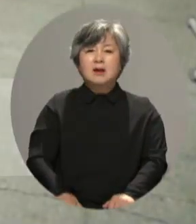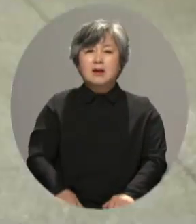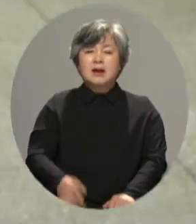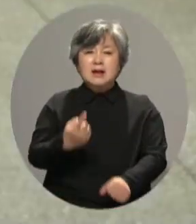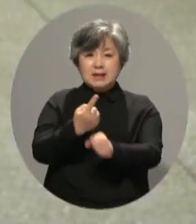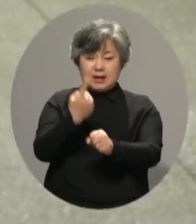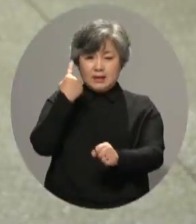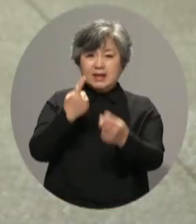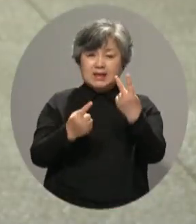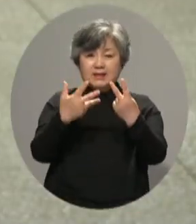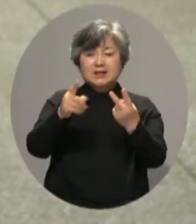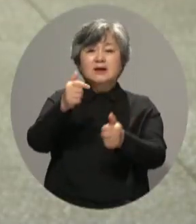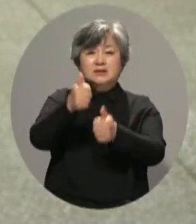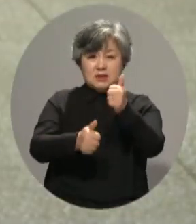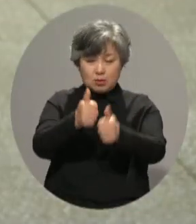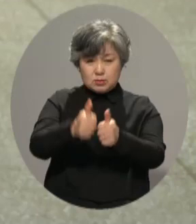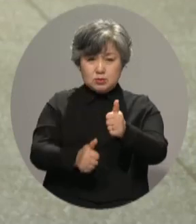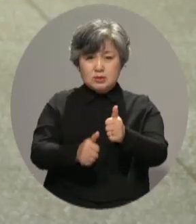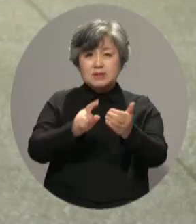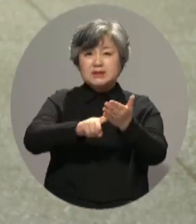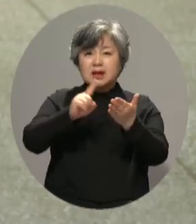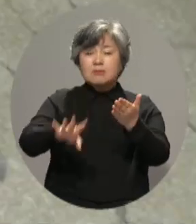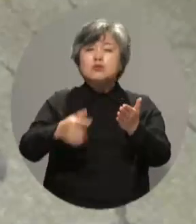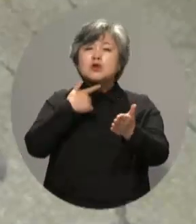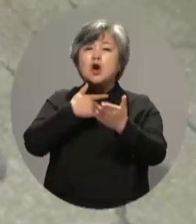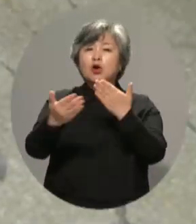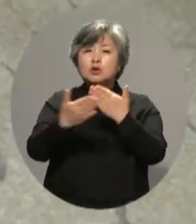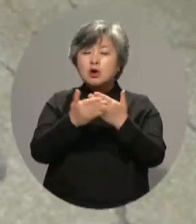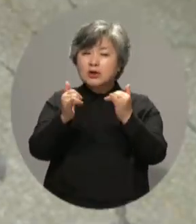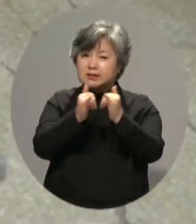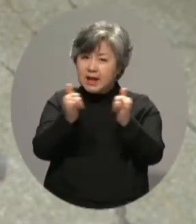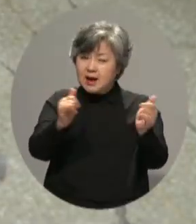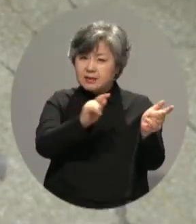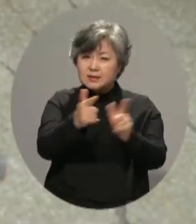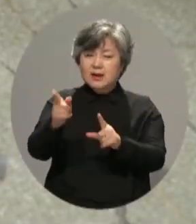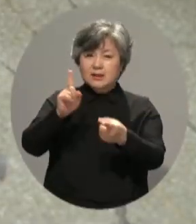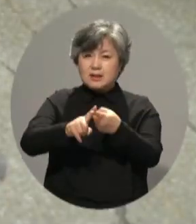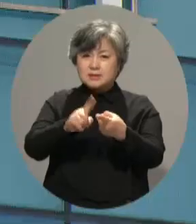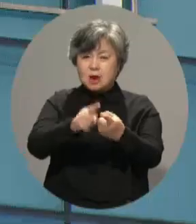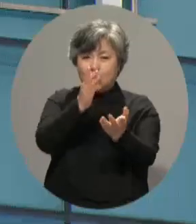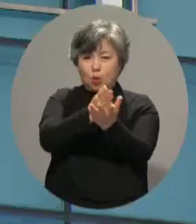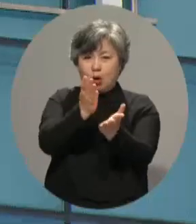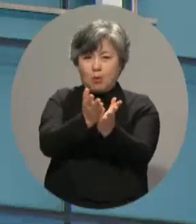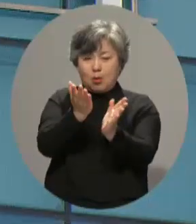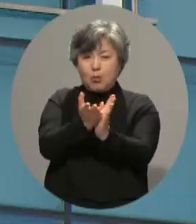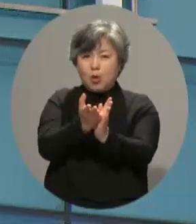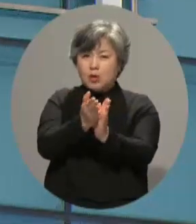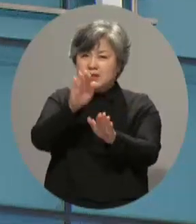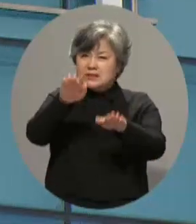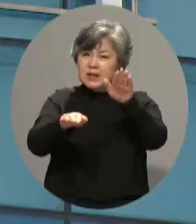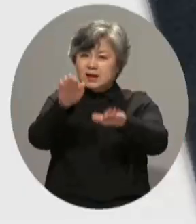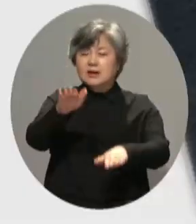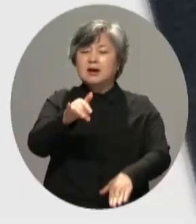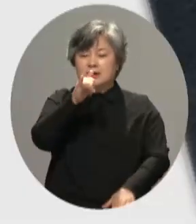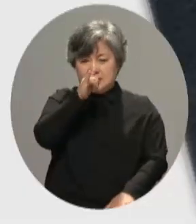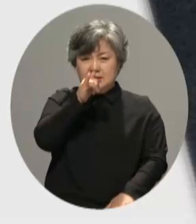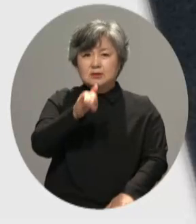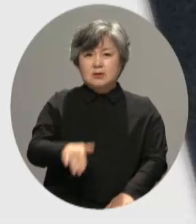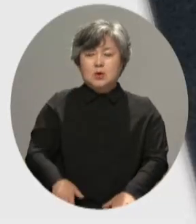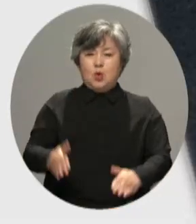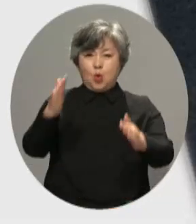지난해 2차 시험은 세무공무원 경력자의 음식이 여부에 따라 과목별 난이도가 크게 갈려 씁니다